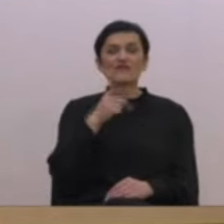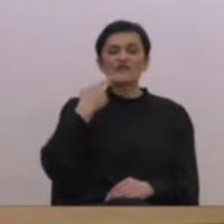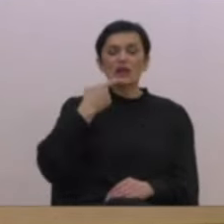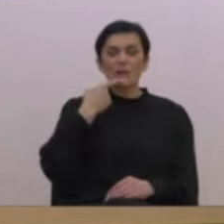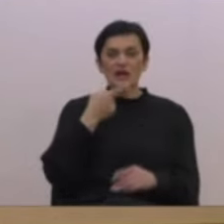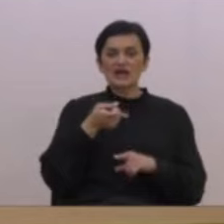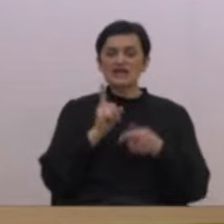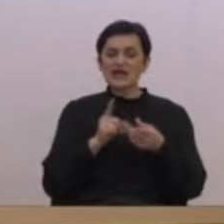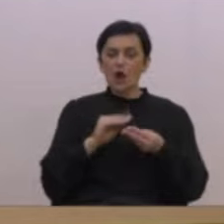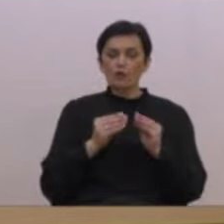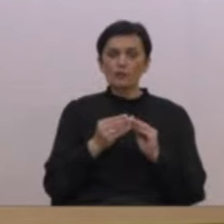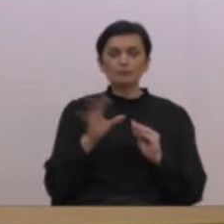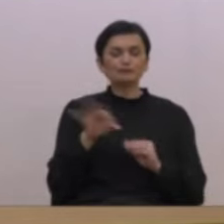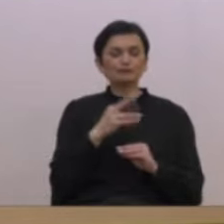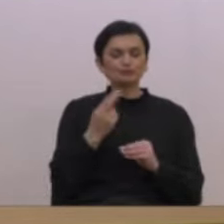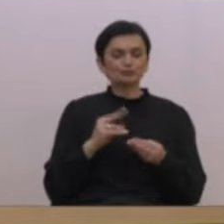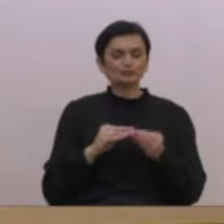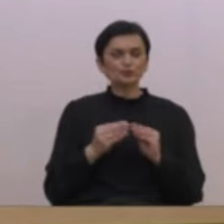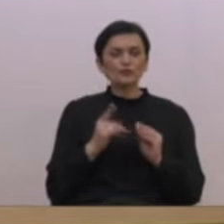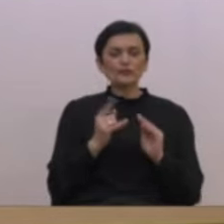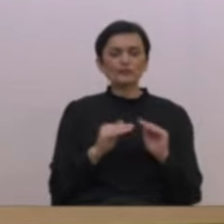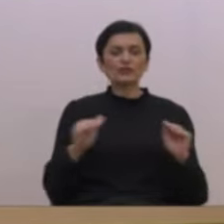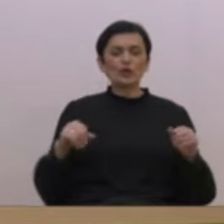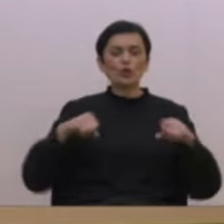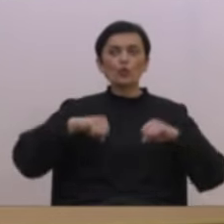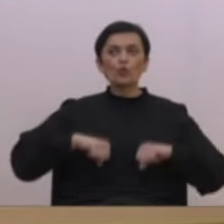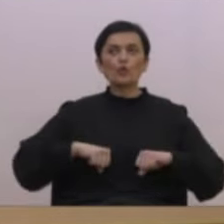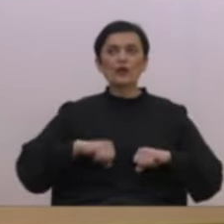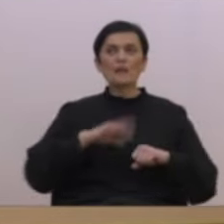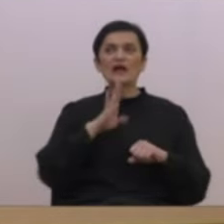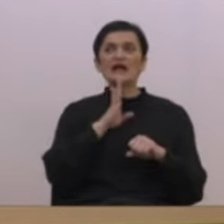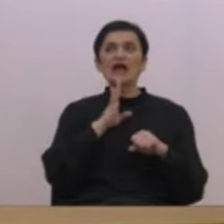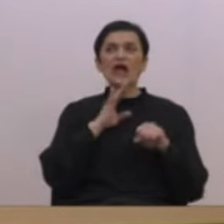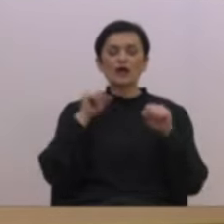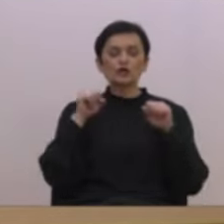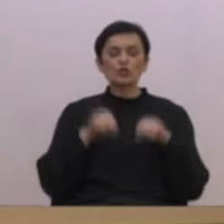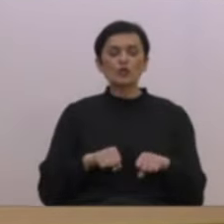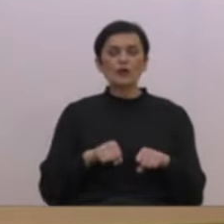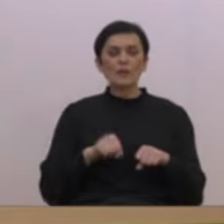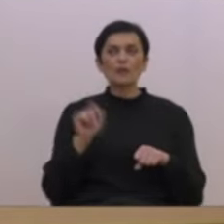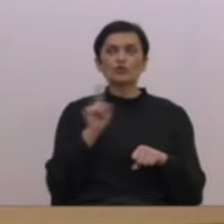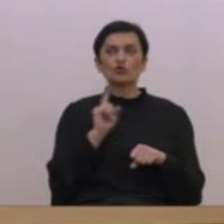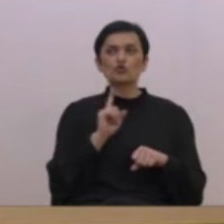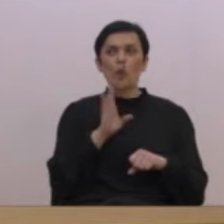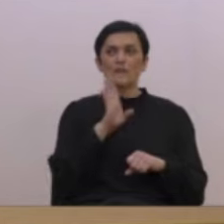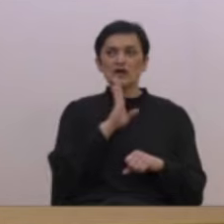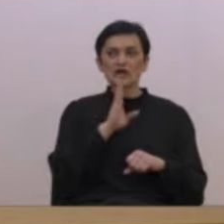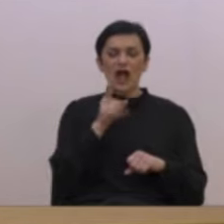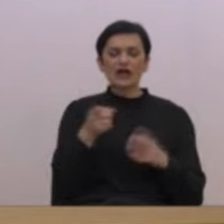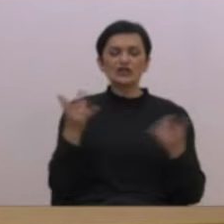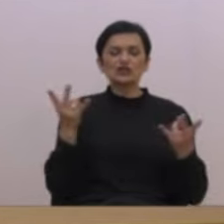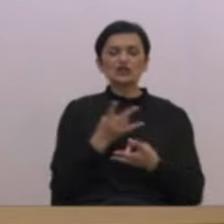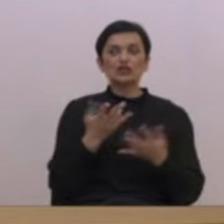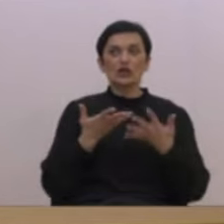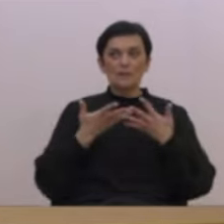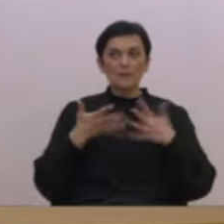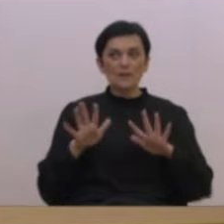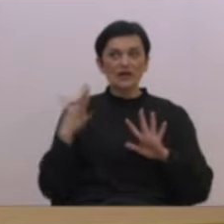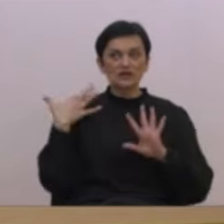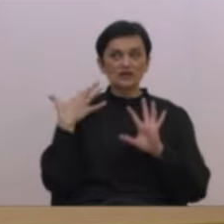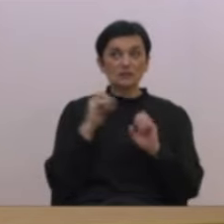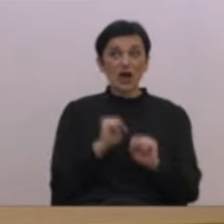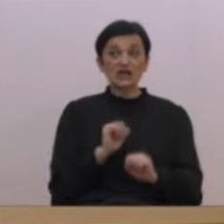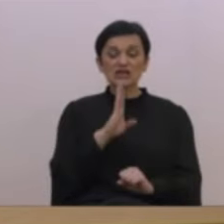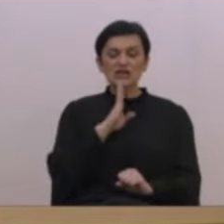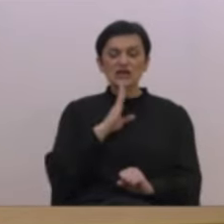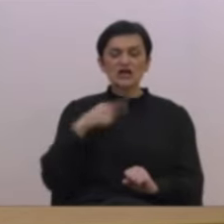რეალურ პრობლემებზე, სოციალურ პრობლემებზე, ბავშვთა უფლებებზე, ქალთა უფლებებზე, იმაზე, რომ ქალებს სჭირდებათ მეტი მხარდაჭერა, იმიტომ რომ